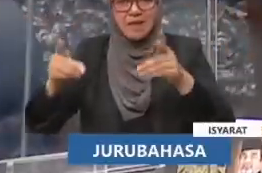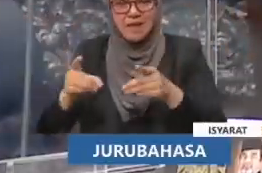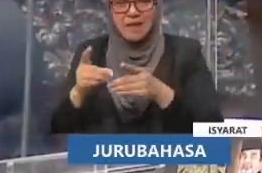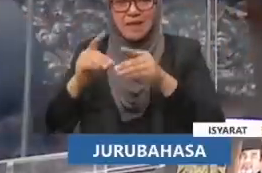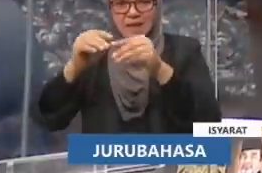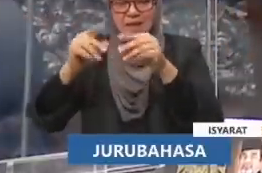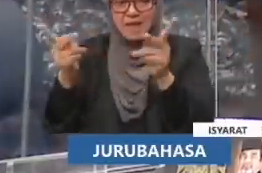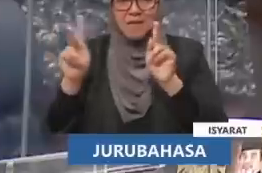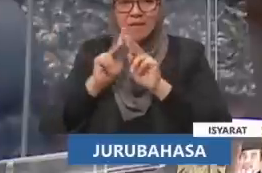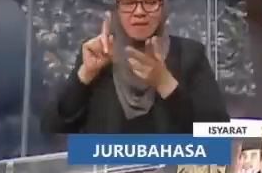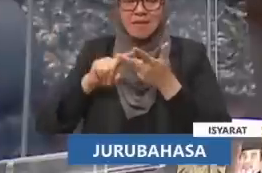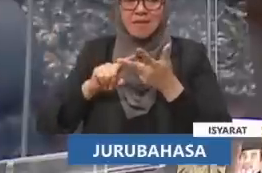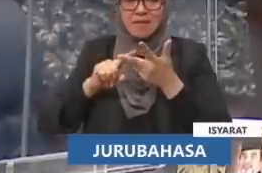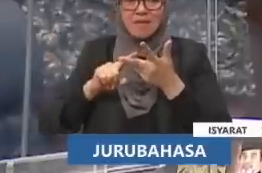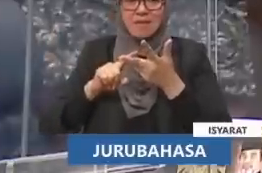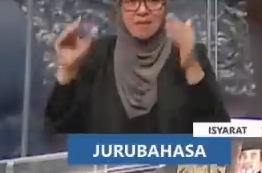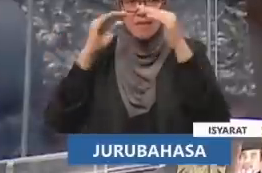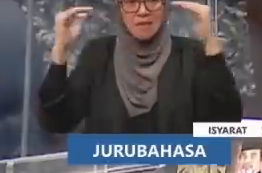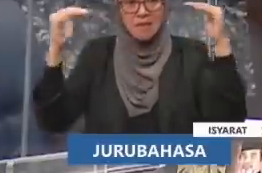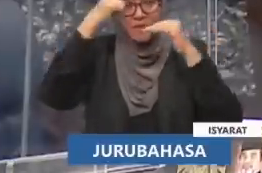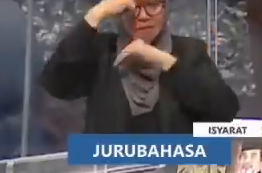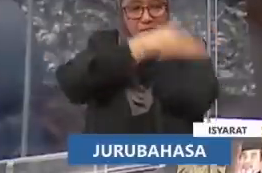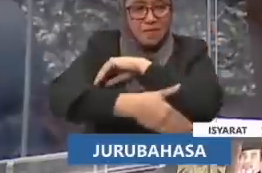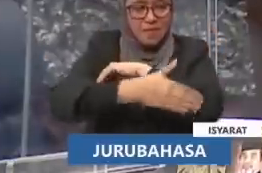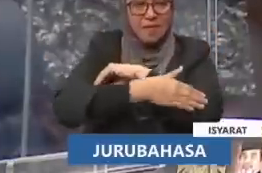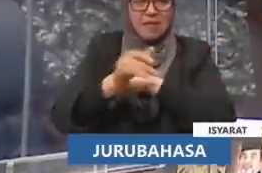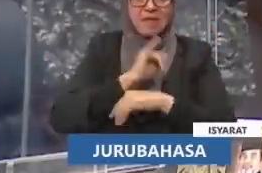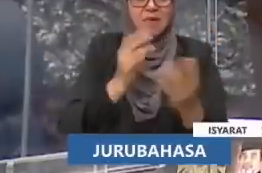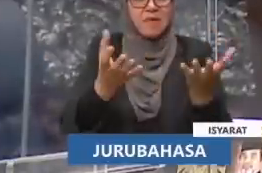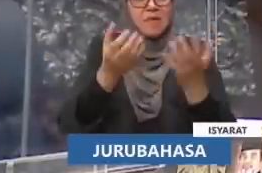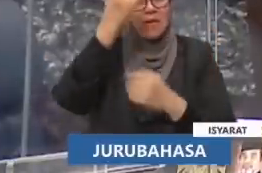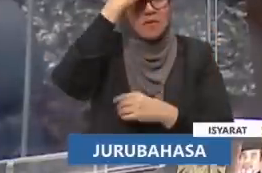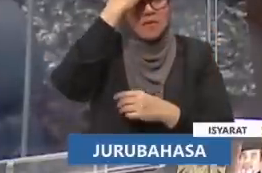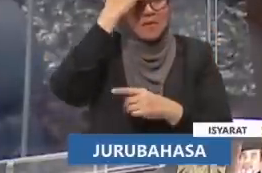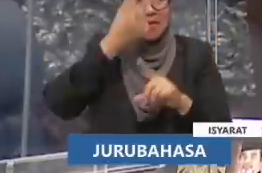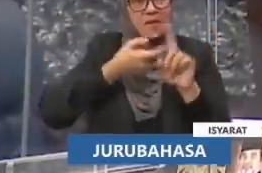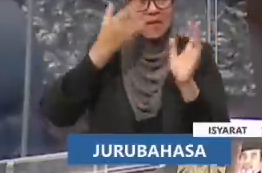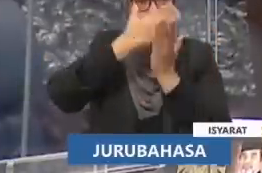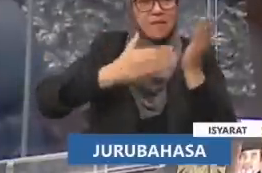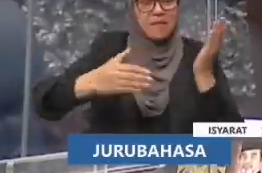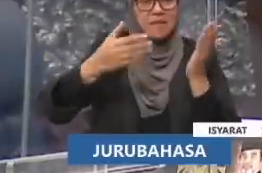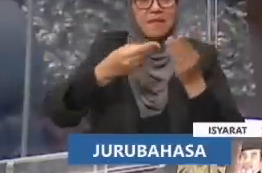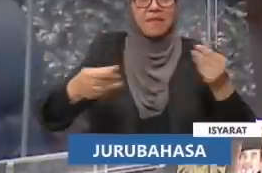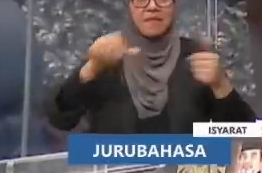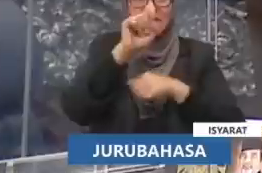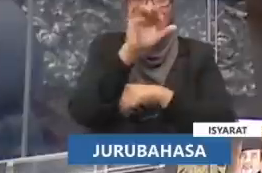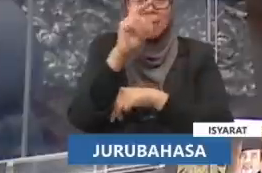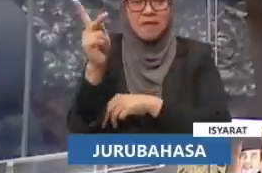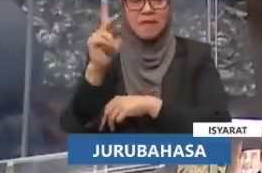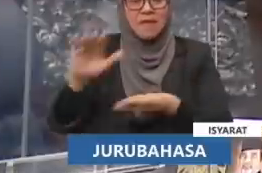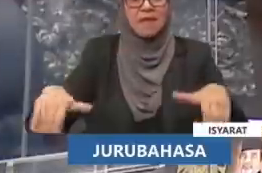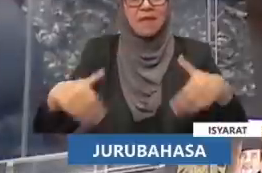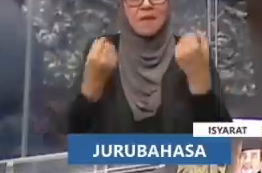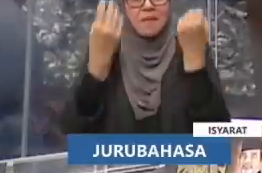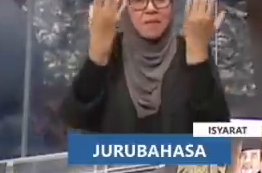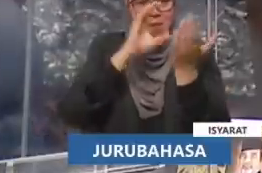tahu sebagai wakil rakyat, mewakili rakyat Pasir Salak, berapa allocation peruntukan yang